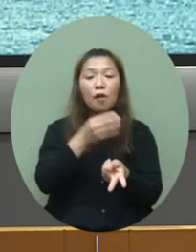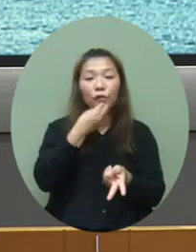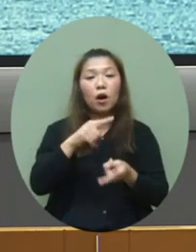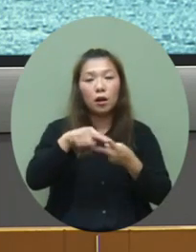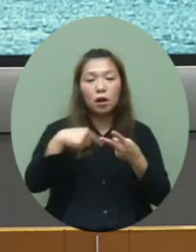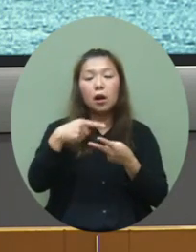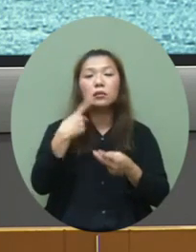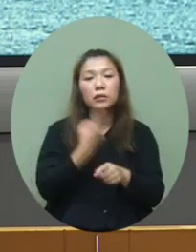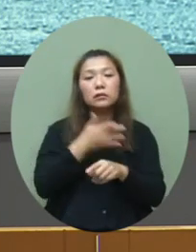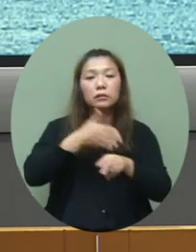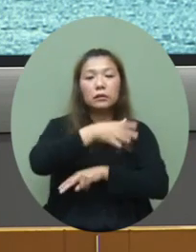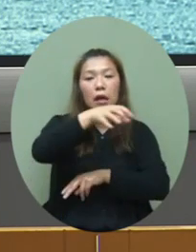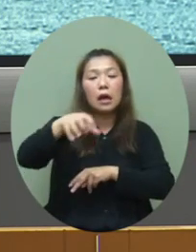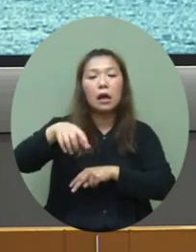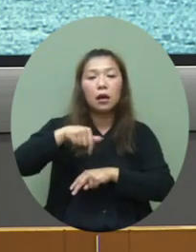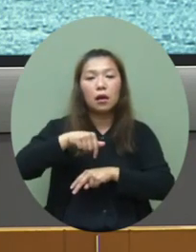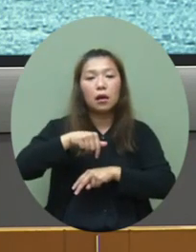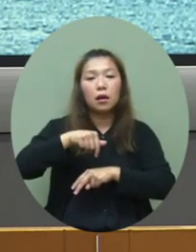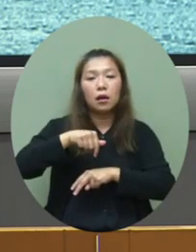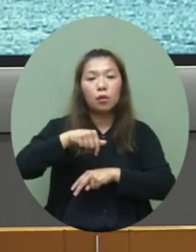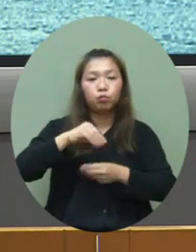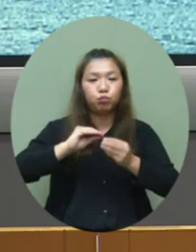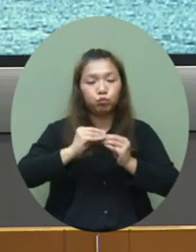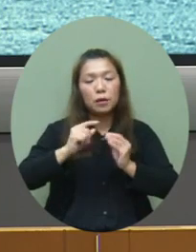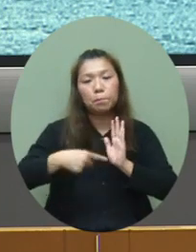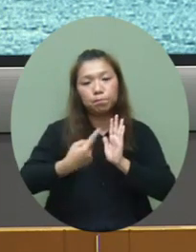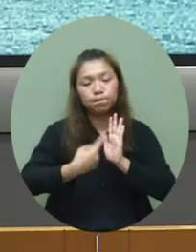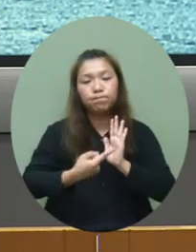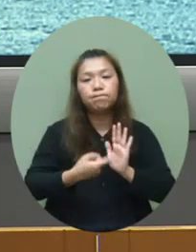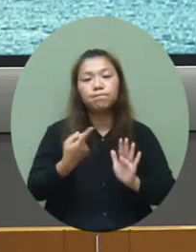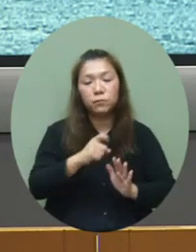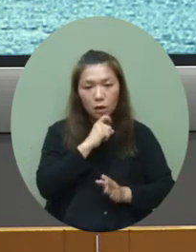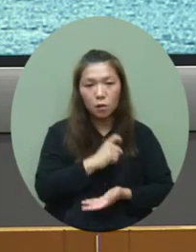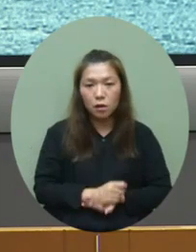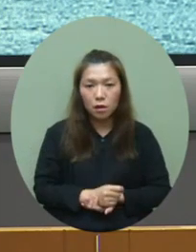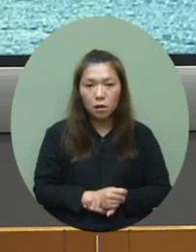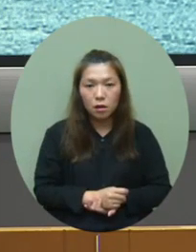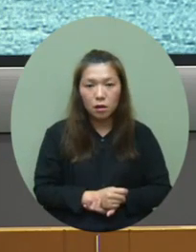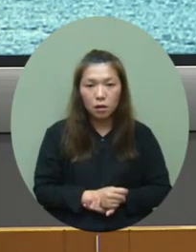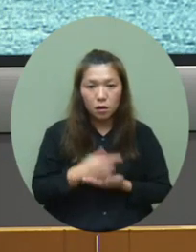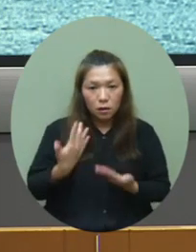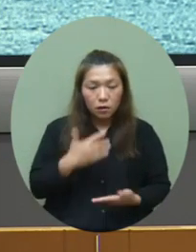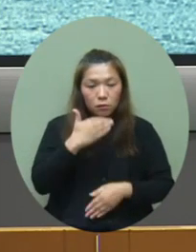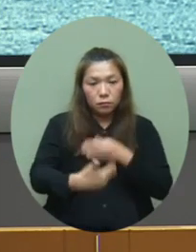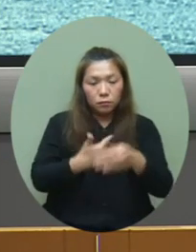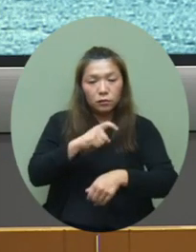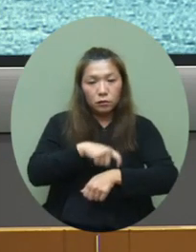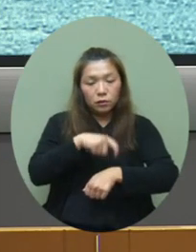這個在社區裡面都可能會有一些混合的免疫的，但是因為隨著時